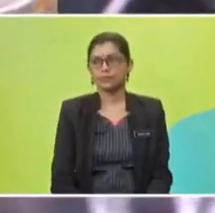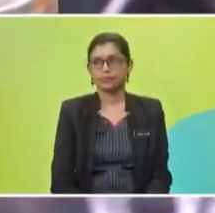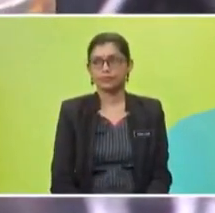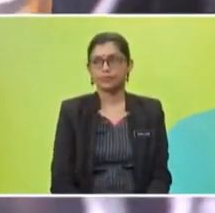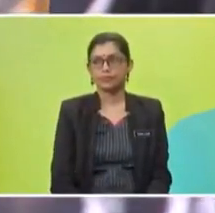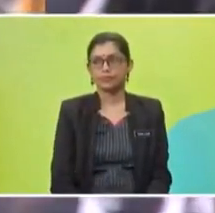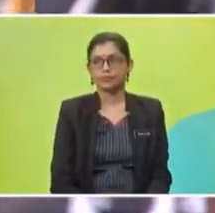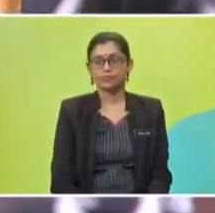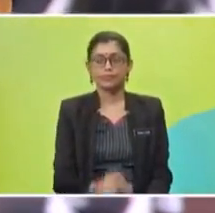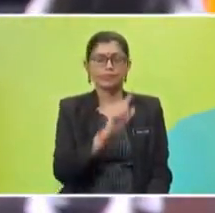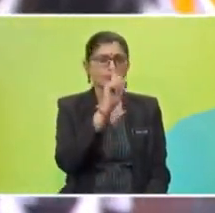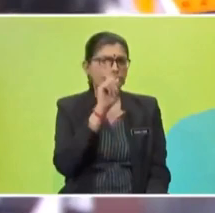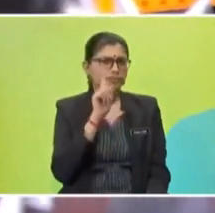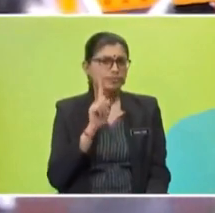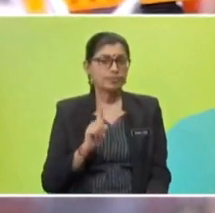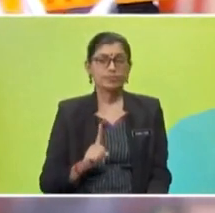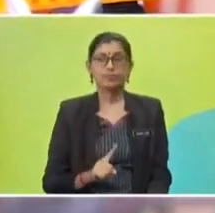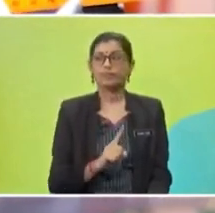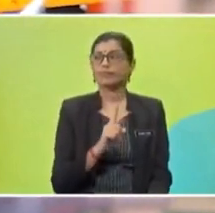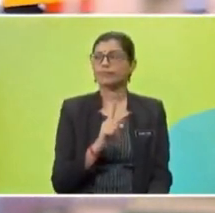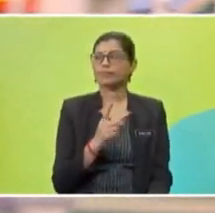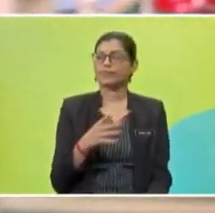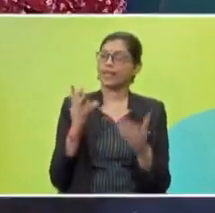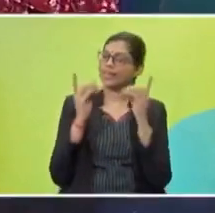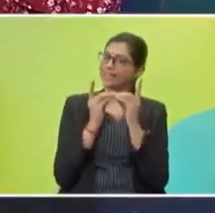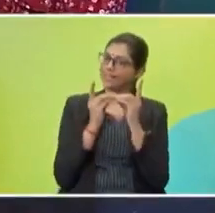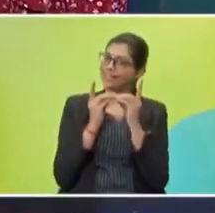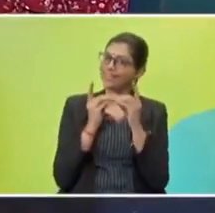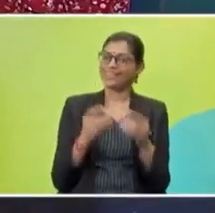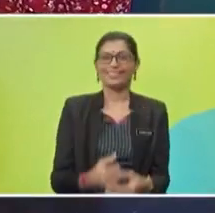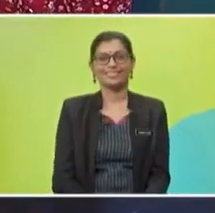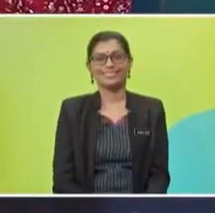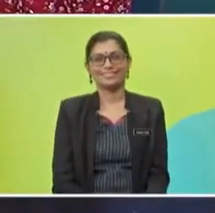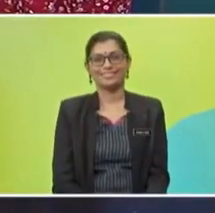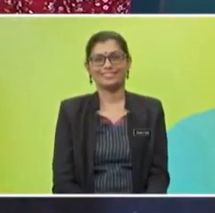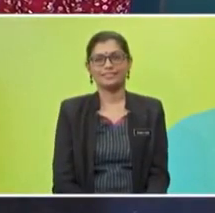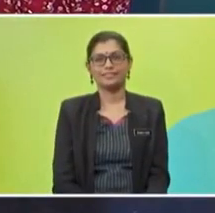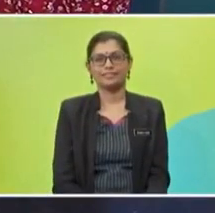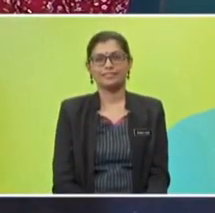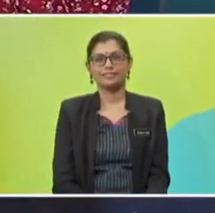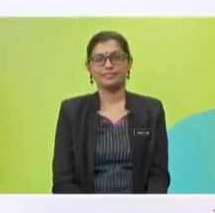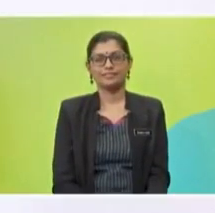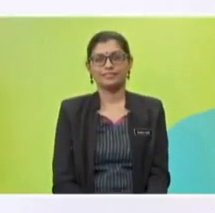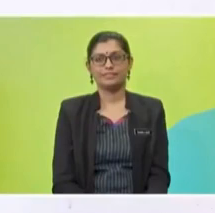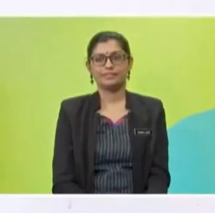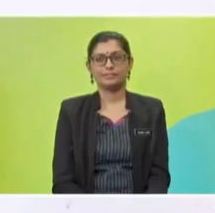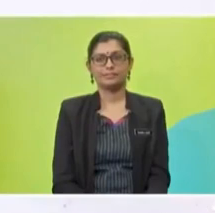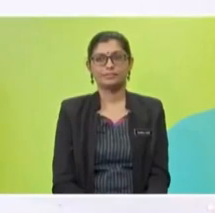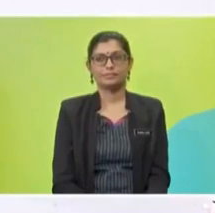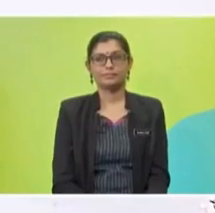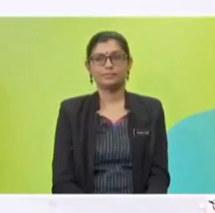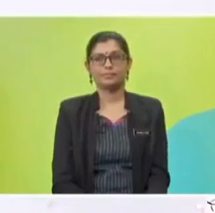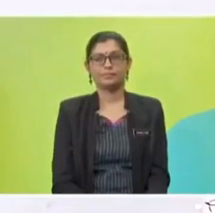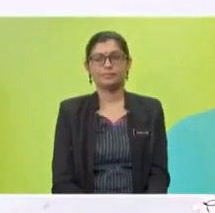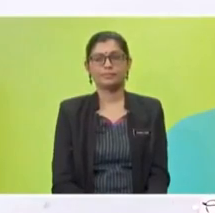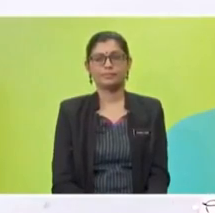kambing kita ah Ya ini kita jumpa aduh nah